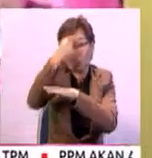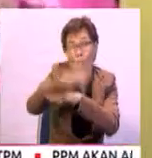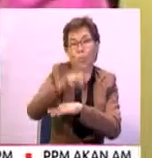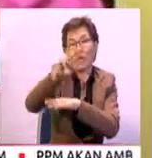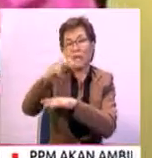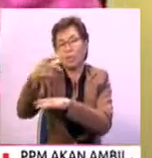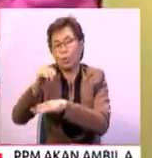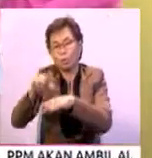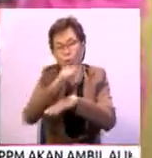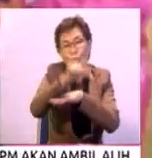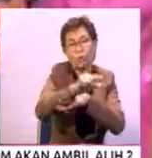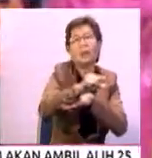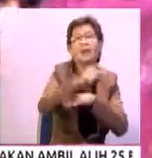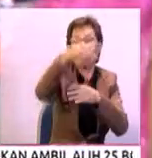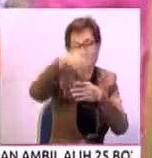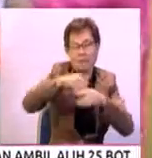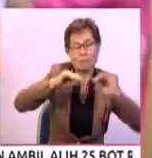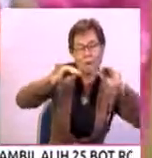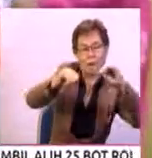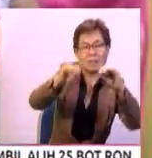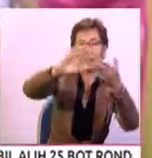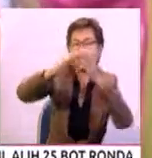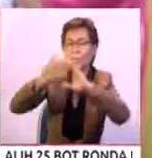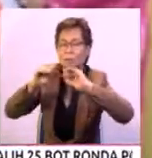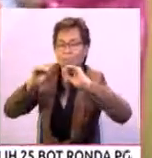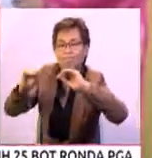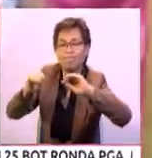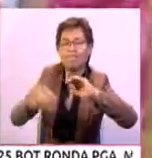bukan kerajaan NGO dalam mendidik komuniti.